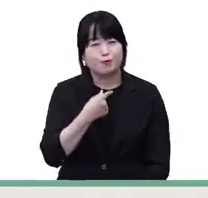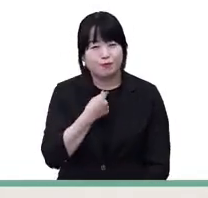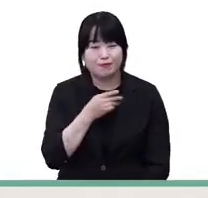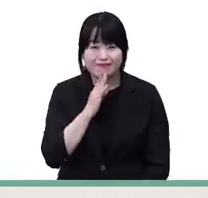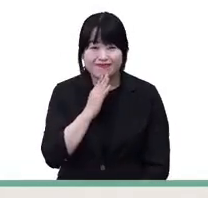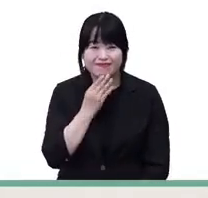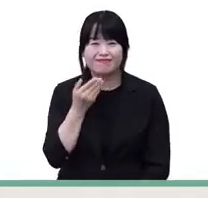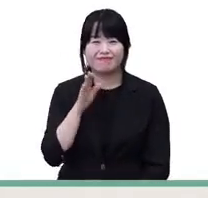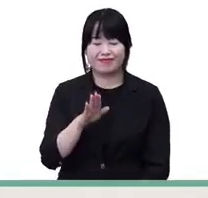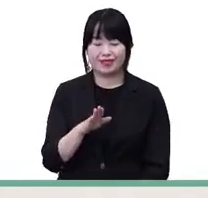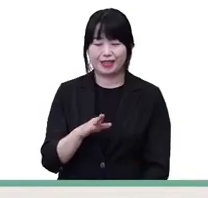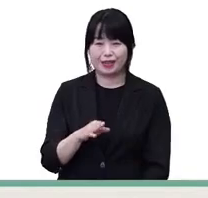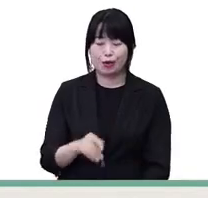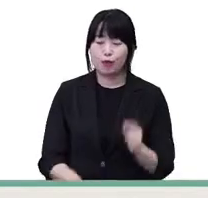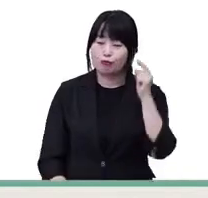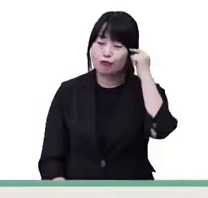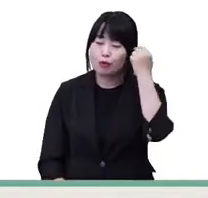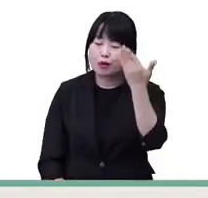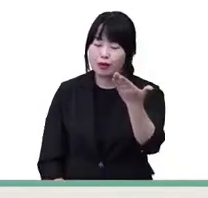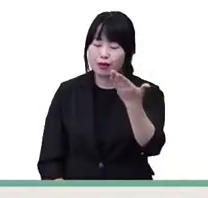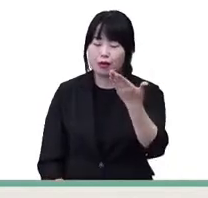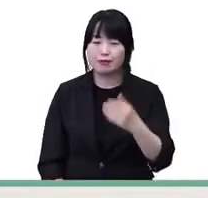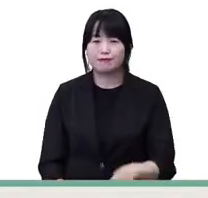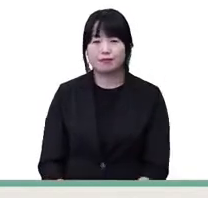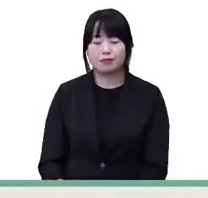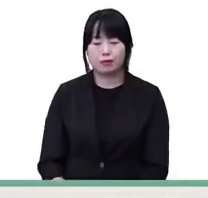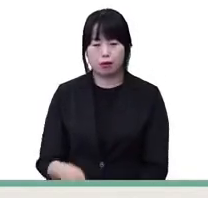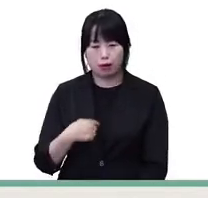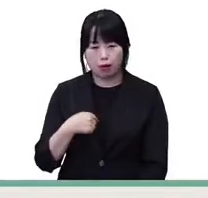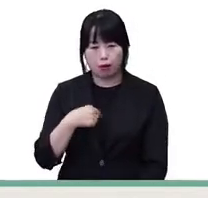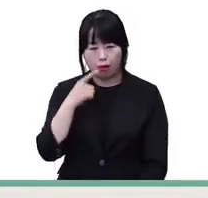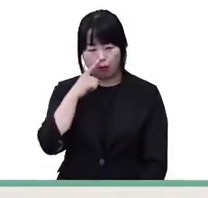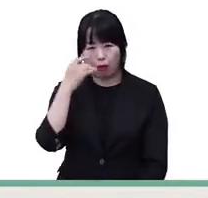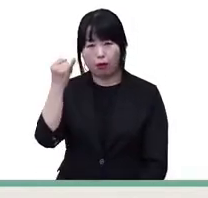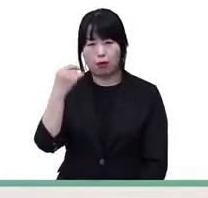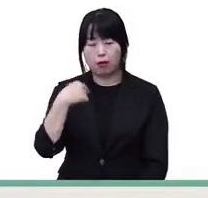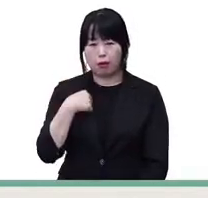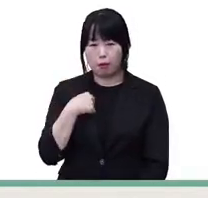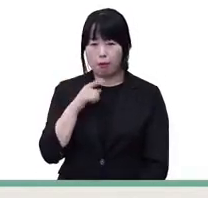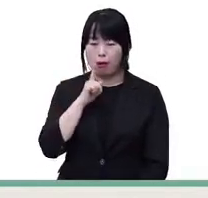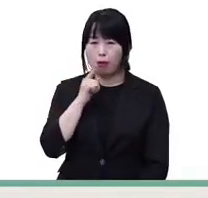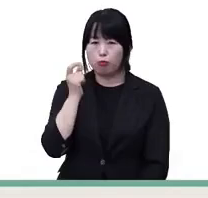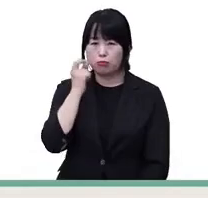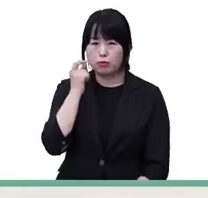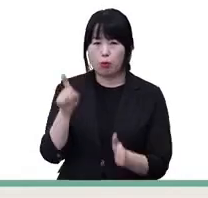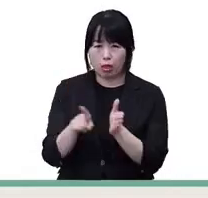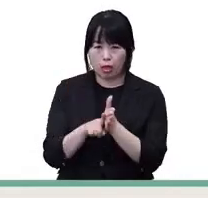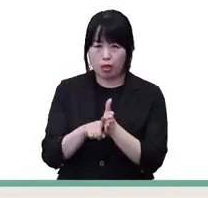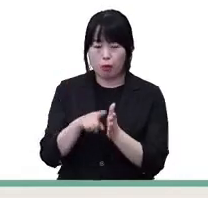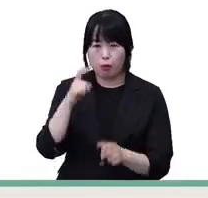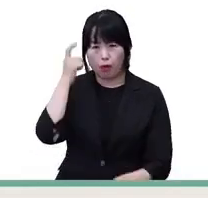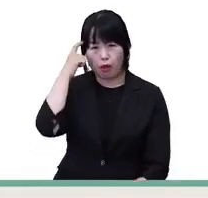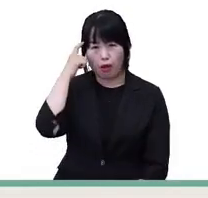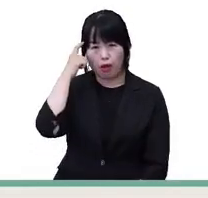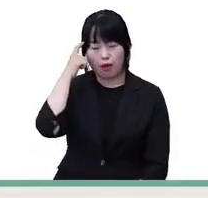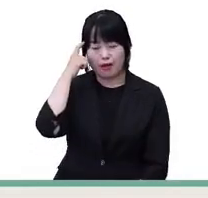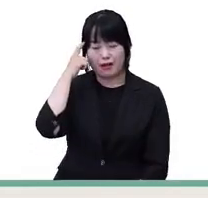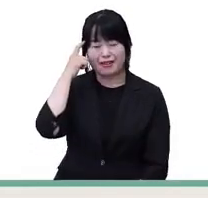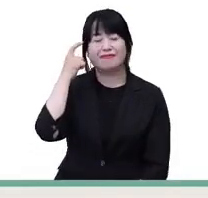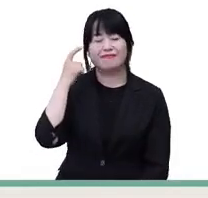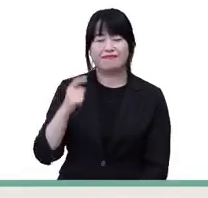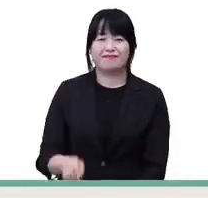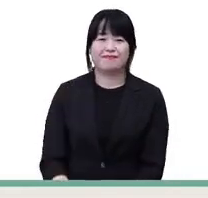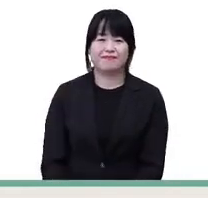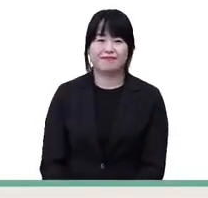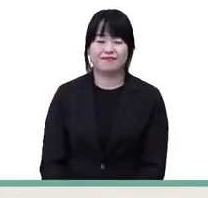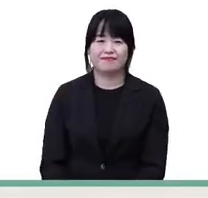그럼 물어봤어요. 청소년인 경우에는 엄마 내 말 못 믿는 거야? 이렇게 대화가 나누죠. 그래서 상대방의